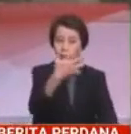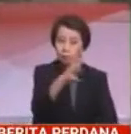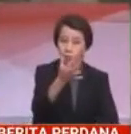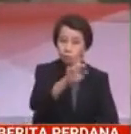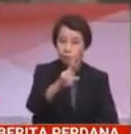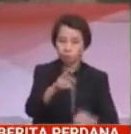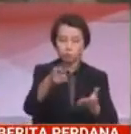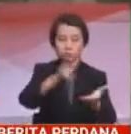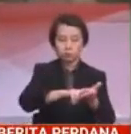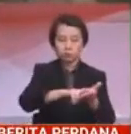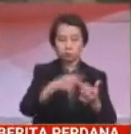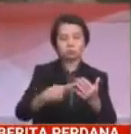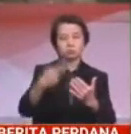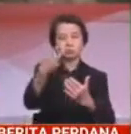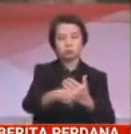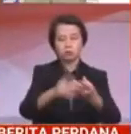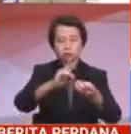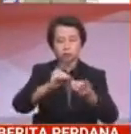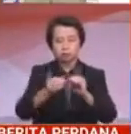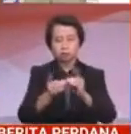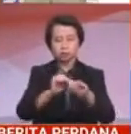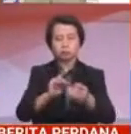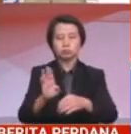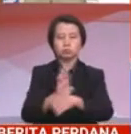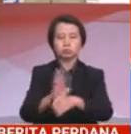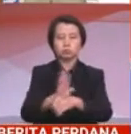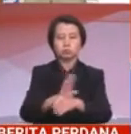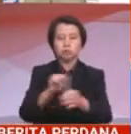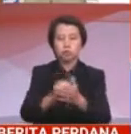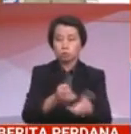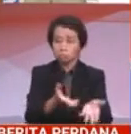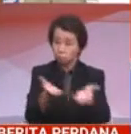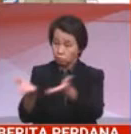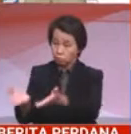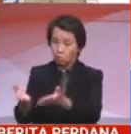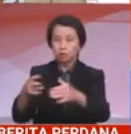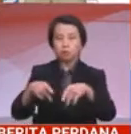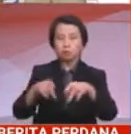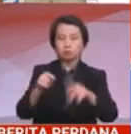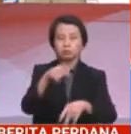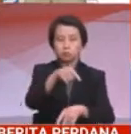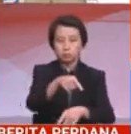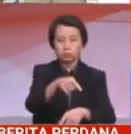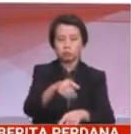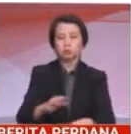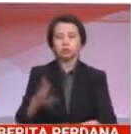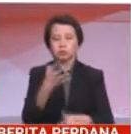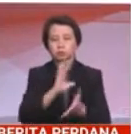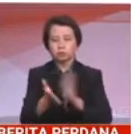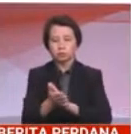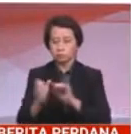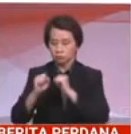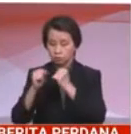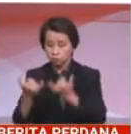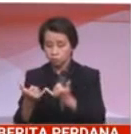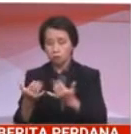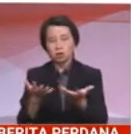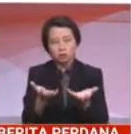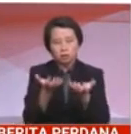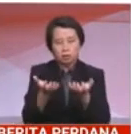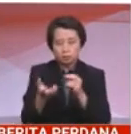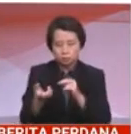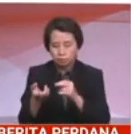yang berdaftar untuk program digitalisasi perniagaan yang ditawarkan platform berkenaan. Justru syarikat berhasrat